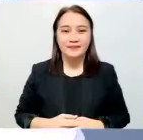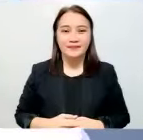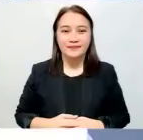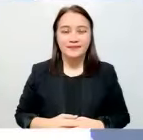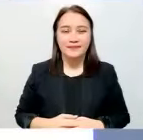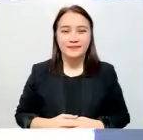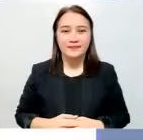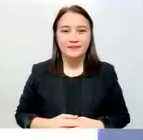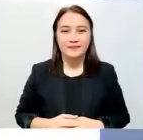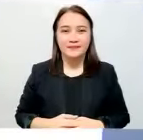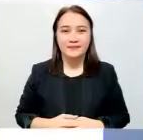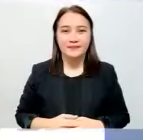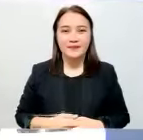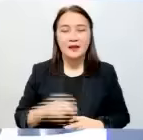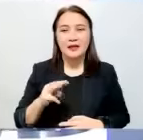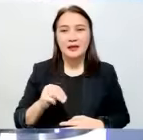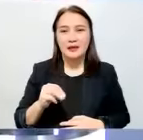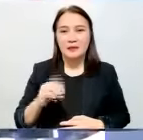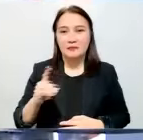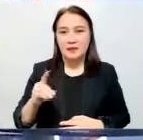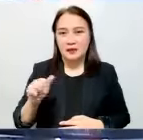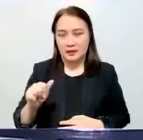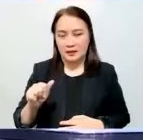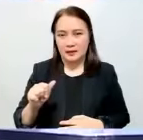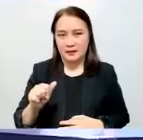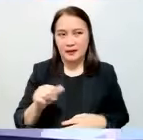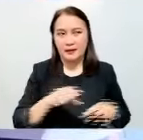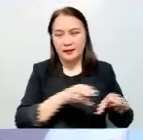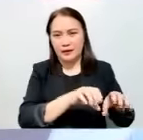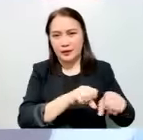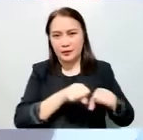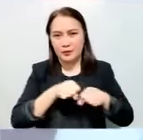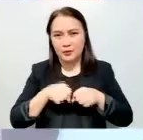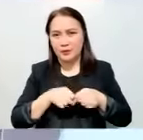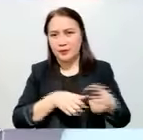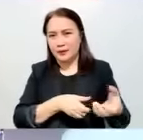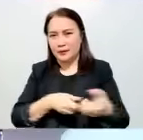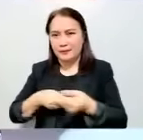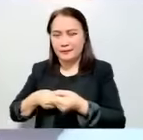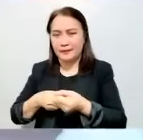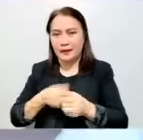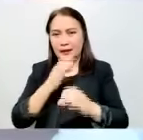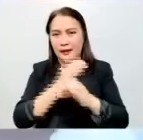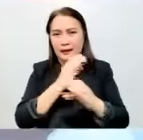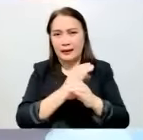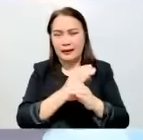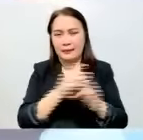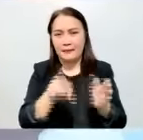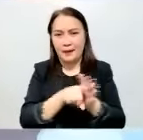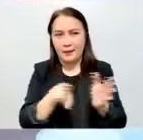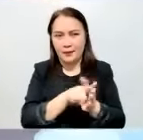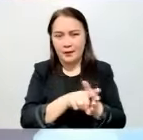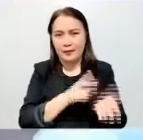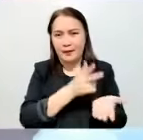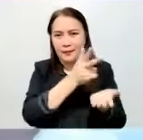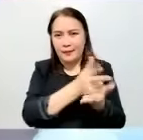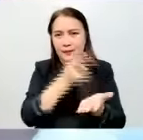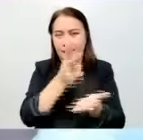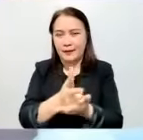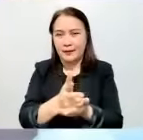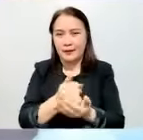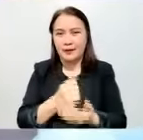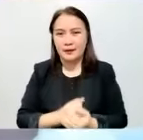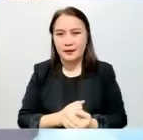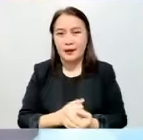Pinaghahatak ng MMDA ang mga sasakyang ilegal na nakaparada sa kaabaan ng Cristobal Street sa Maynila. Ang ilan sa mga motorista